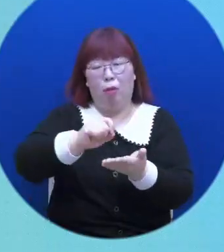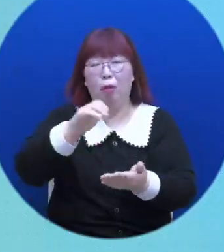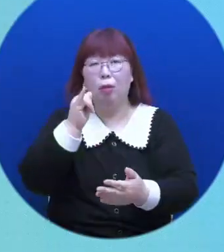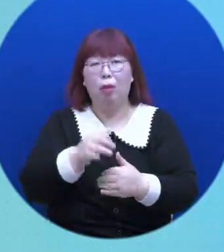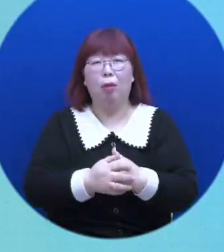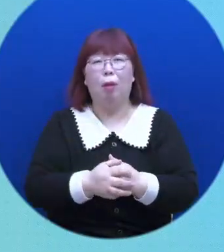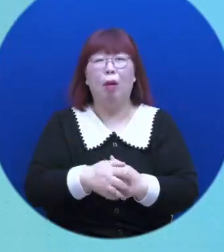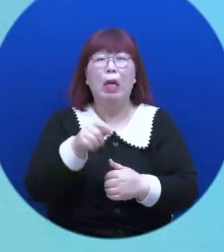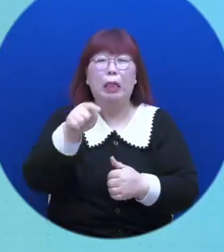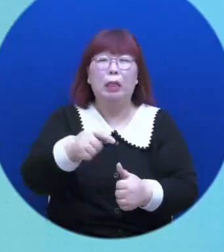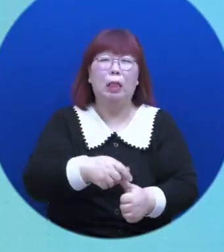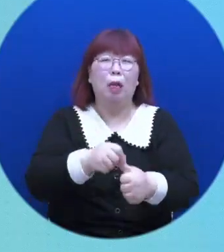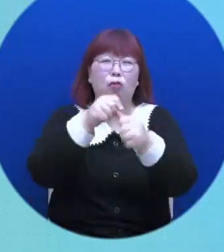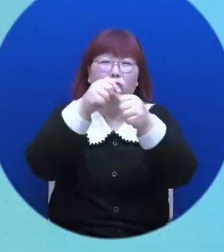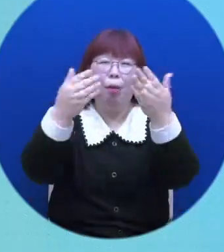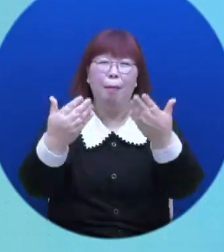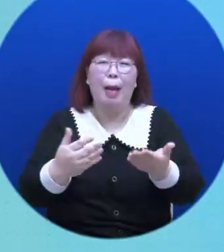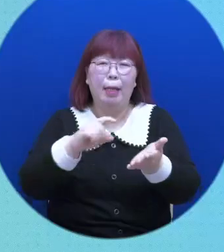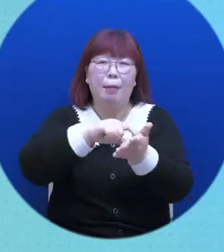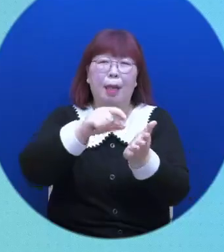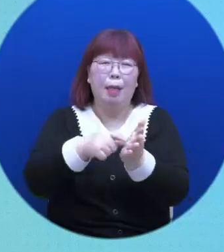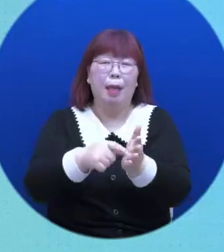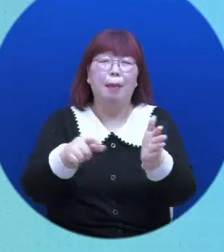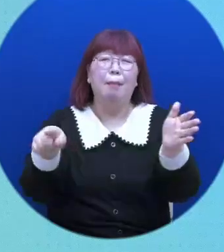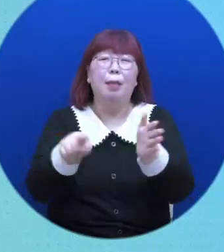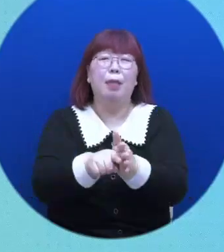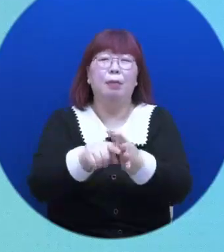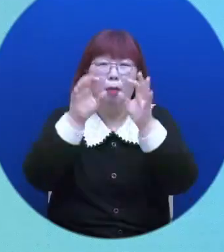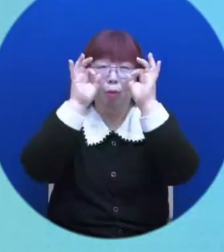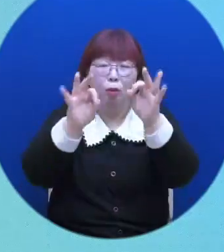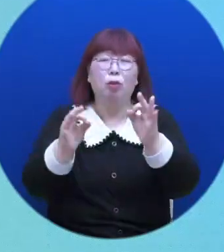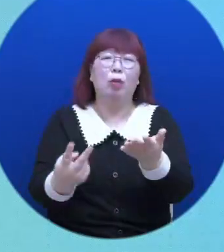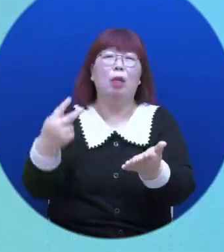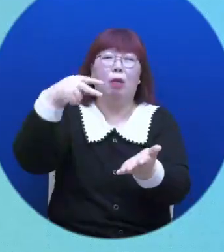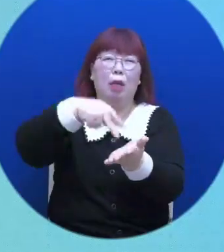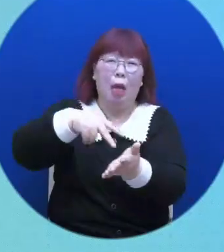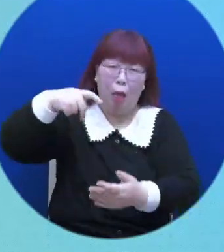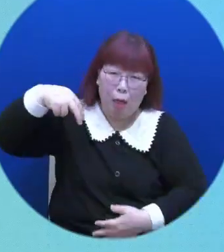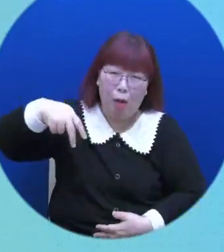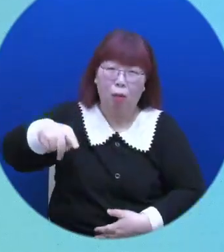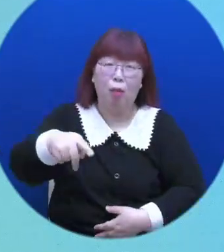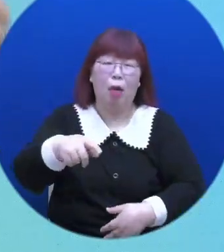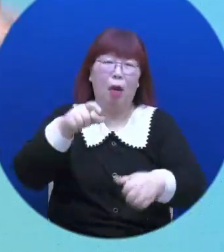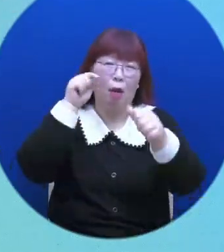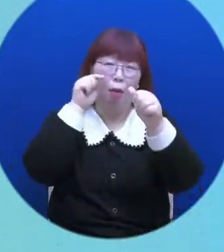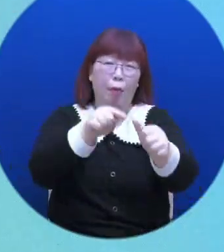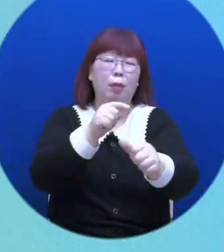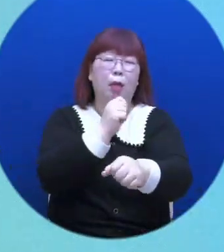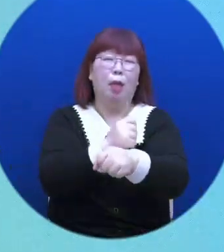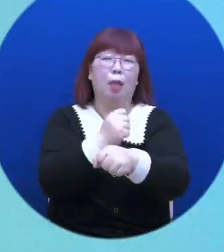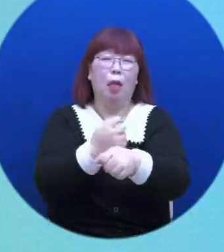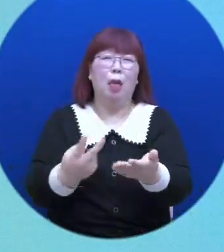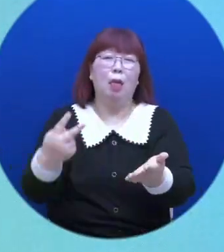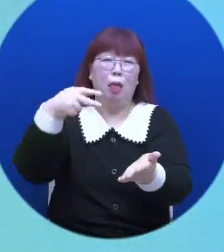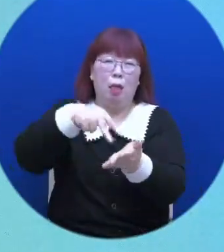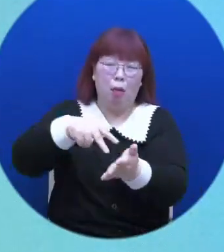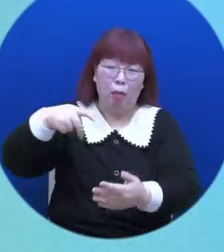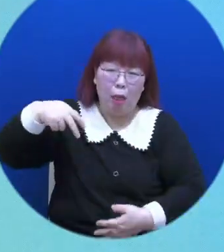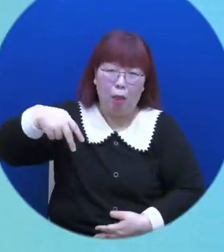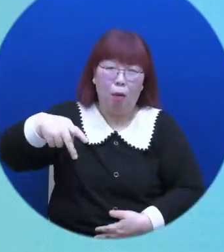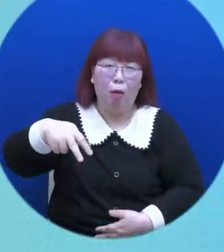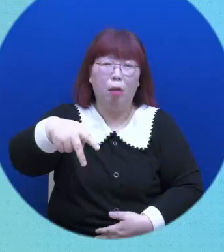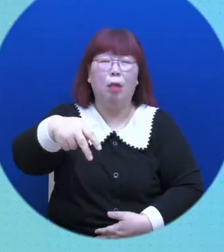그가 구원받을 만한 믿음을 보시고 일어나 걸어라 외쳤더니 일어나 걷는 역사가